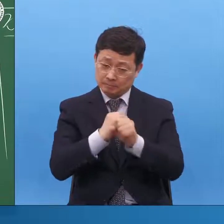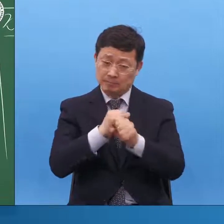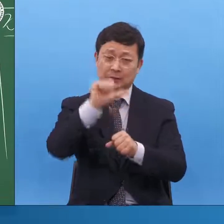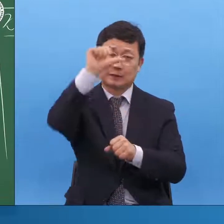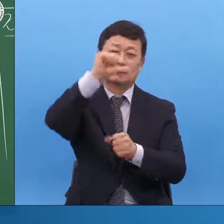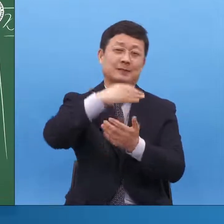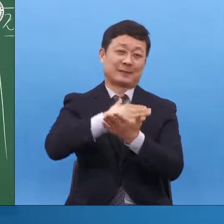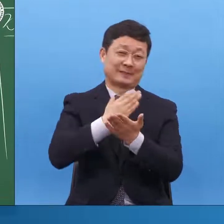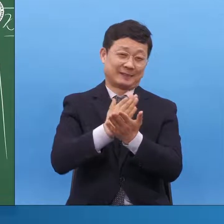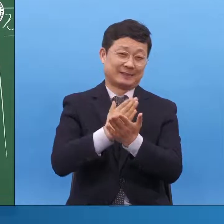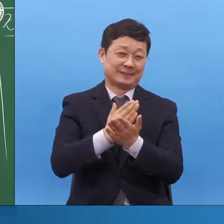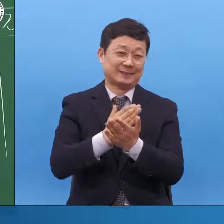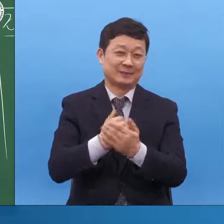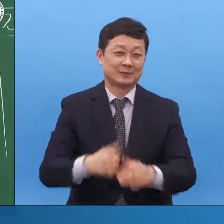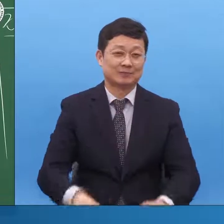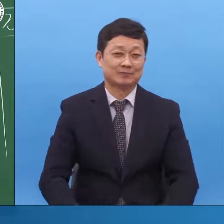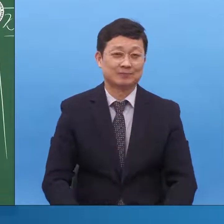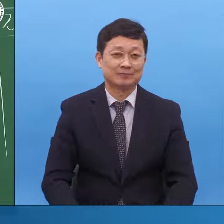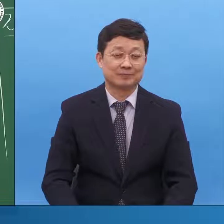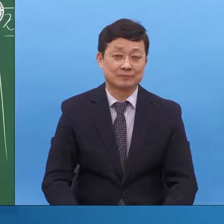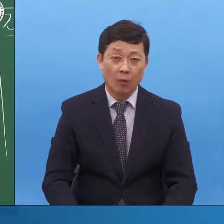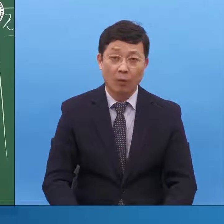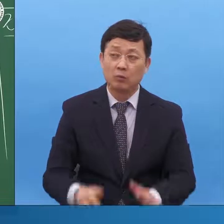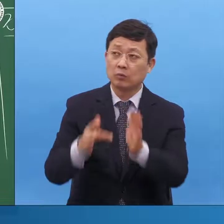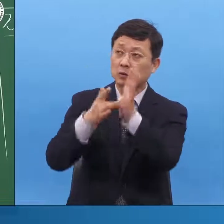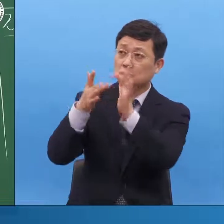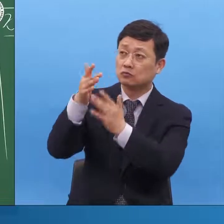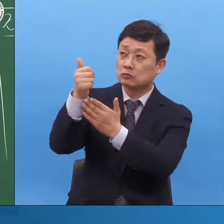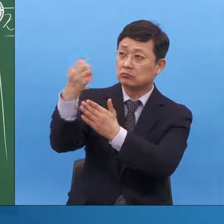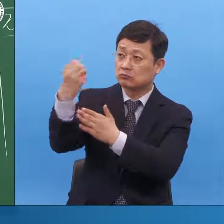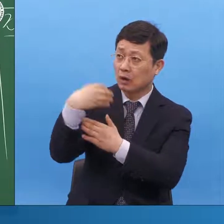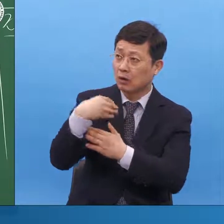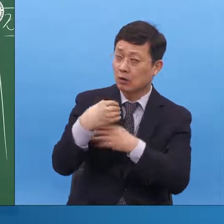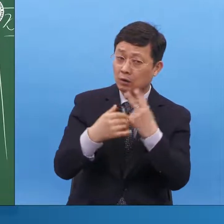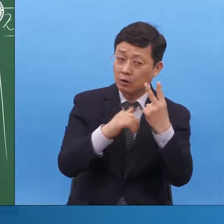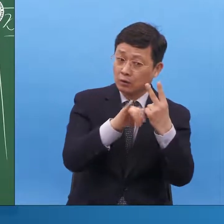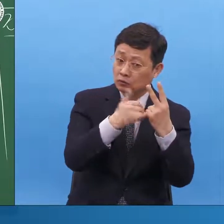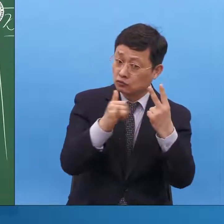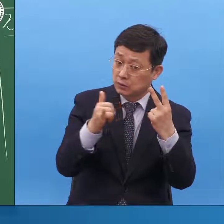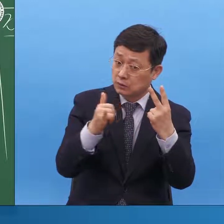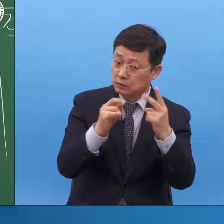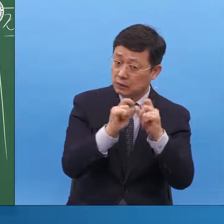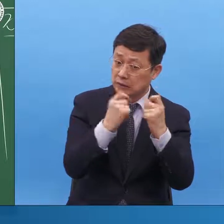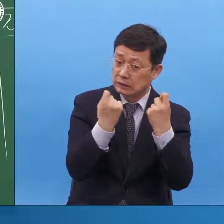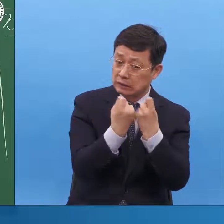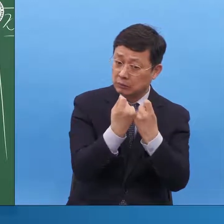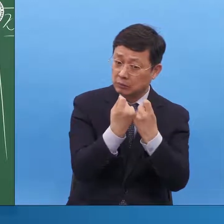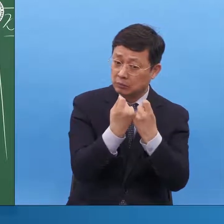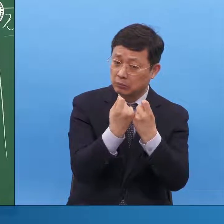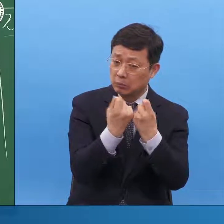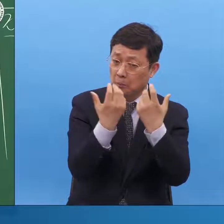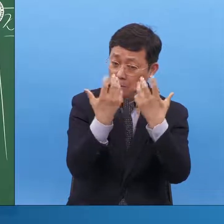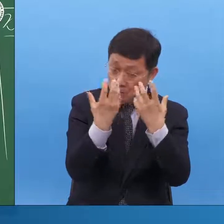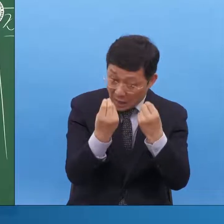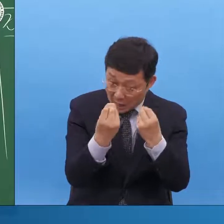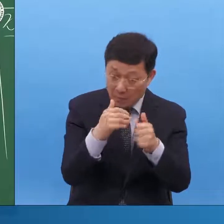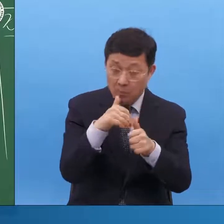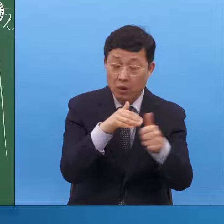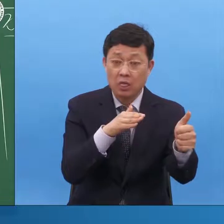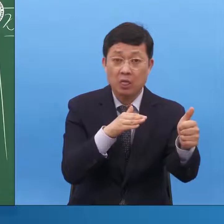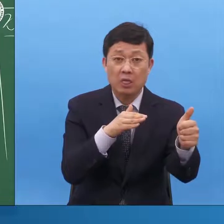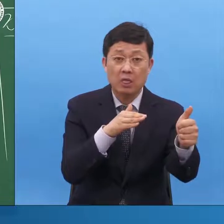얘기한다면요. 아, 2사람씩 짝지어 보냈다. 이유가 뭘까? But what I've seen is that he sent them out in pairs. Why did he do